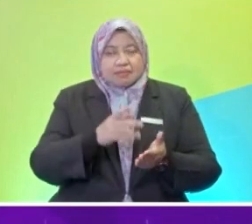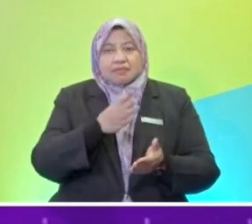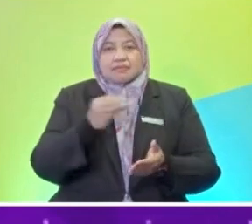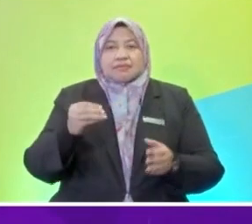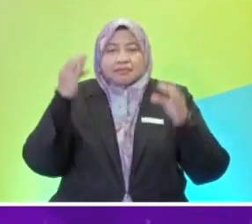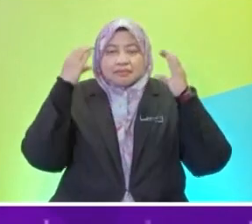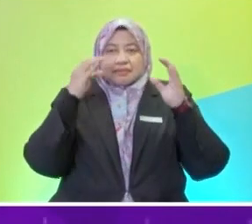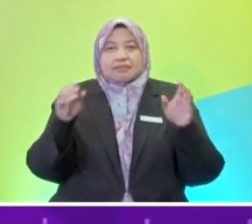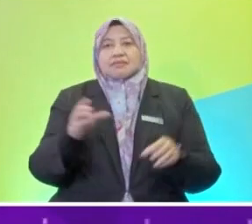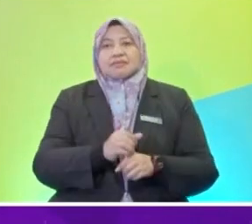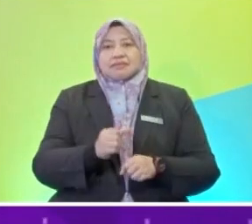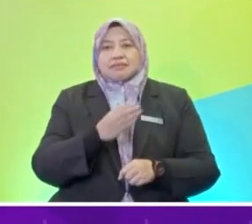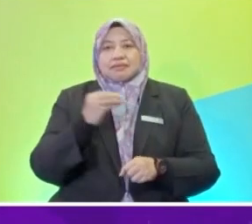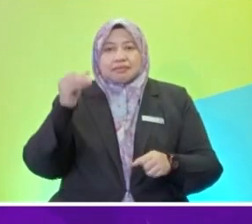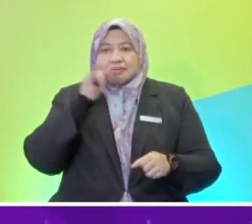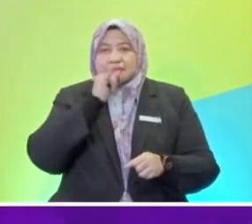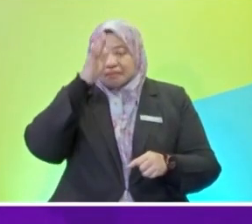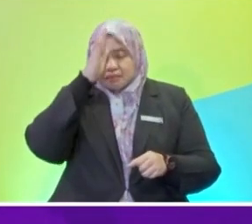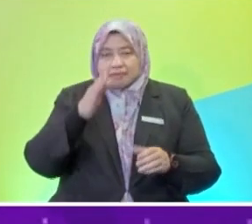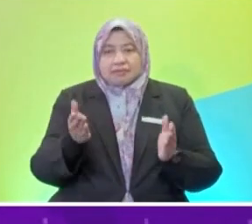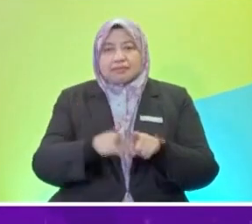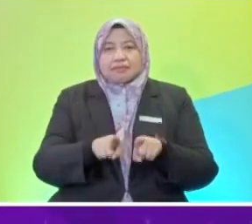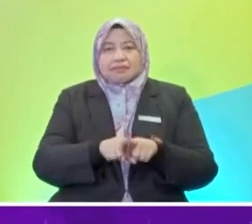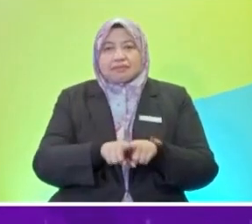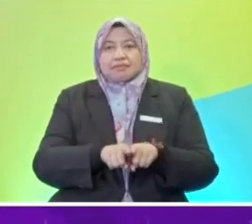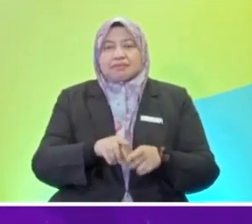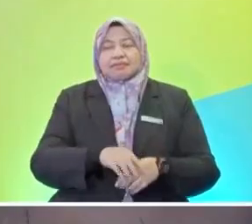penjaga yang turut serta bersama kami pada hari ini ya betul